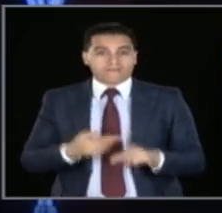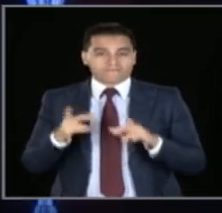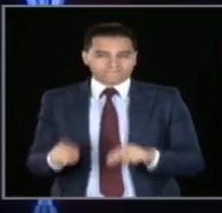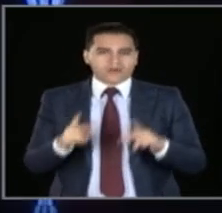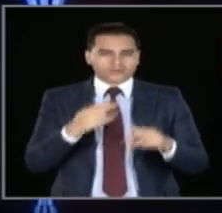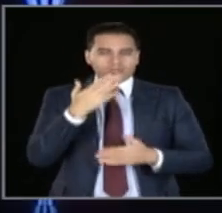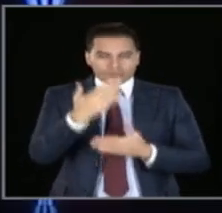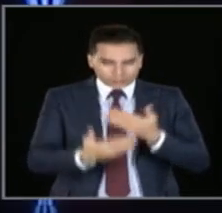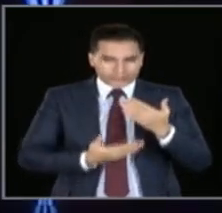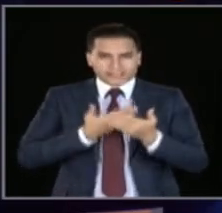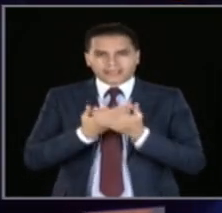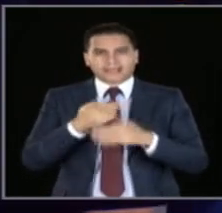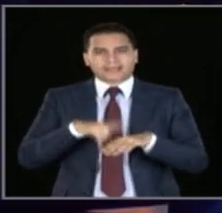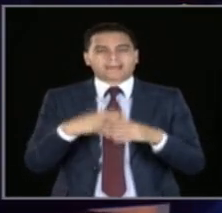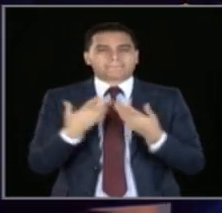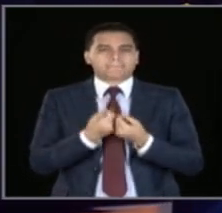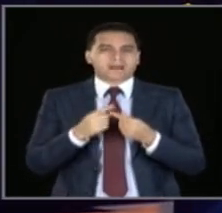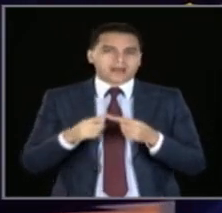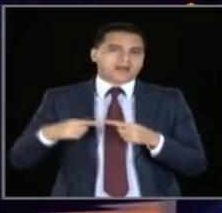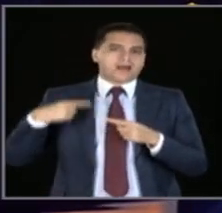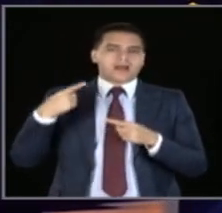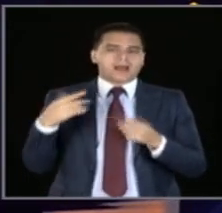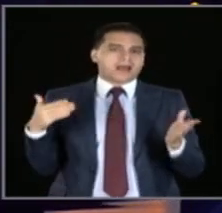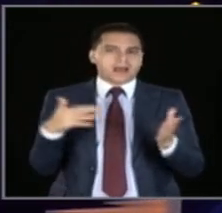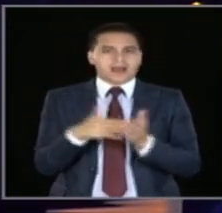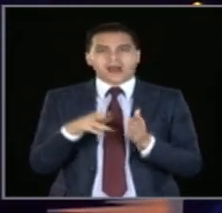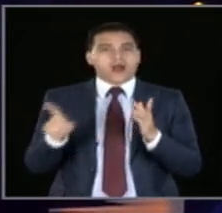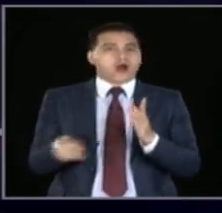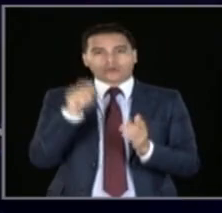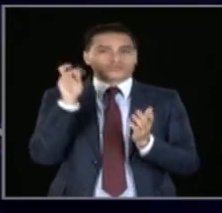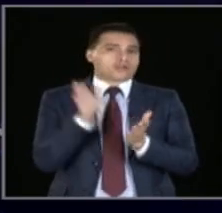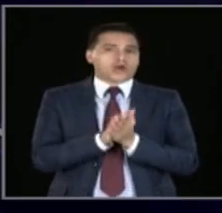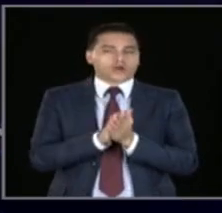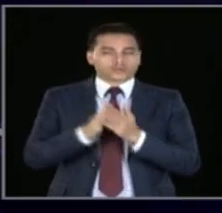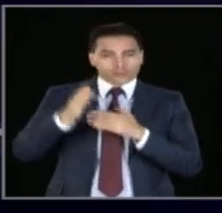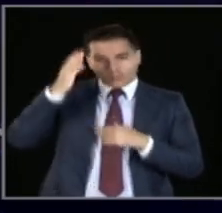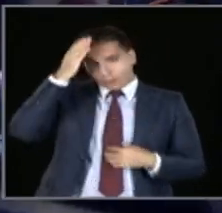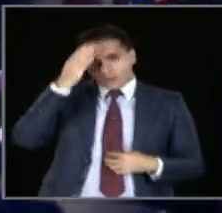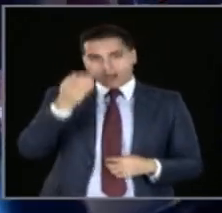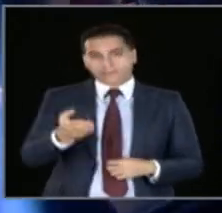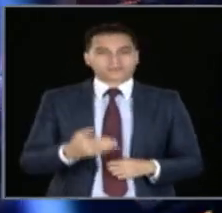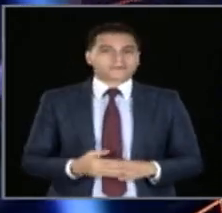هنخرج فاصل وهنرجع مره تانيه مع اخر فقره فقره عجله الحظ والعباقره